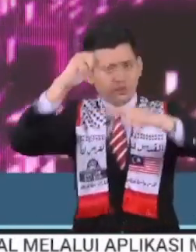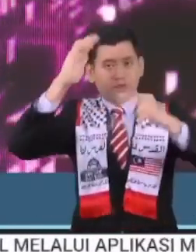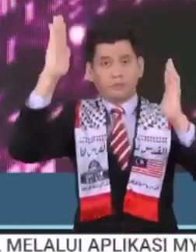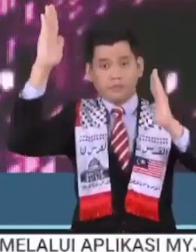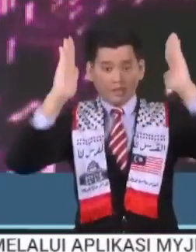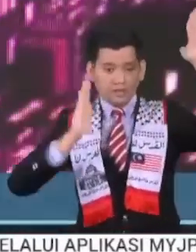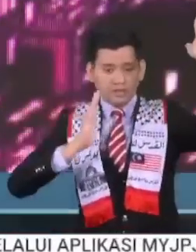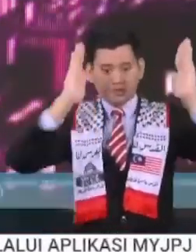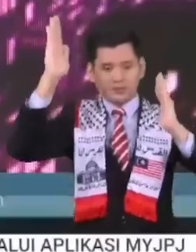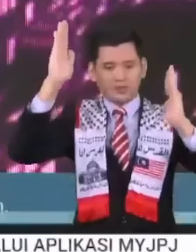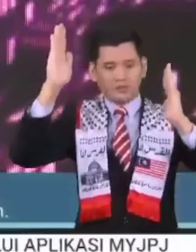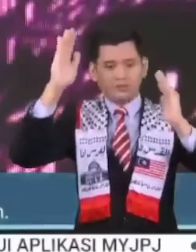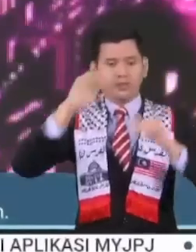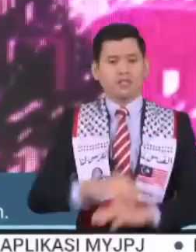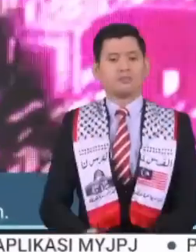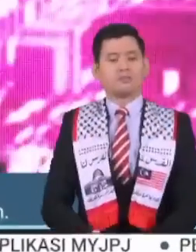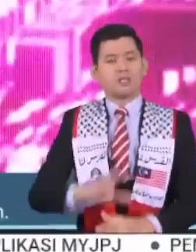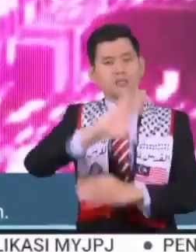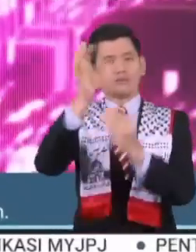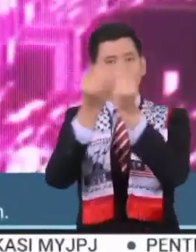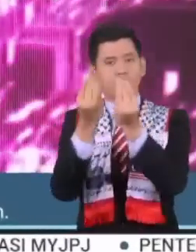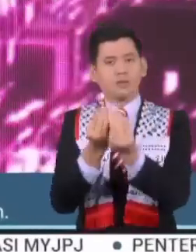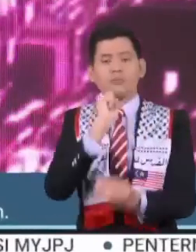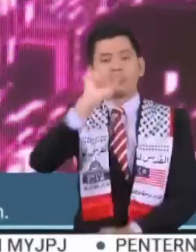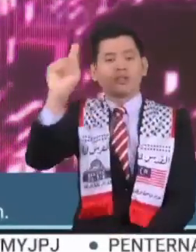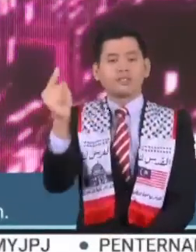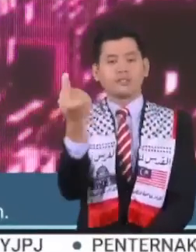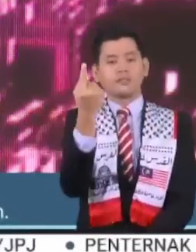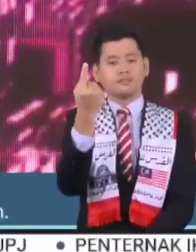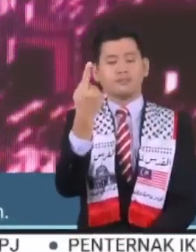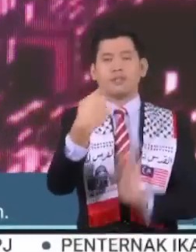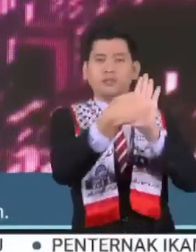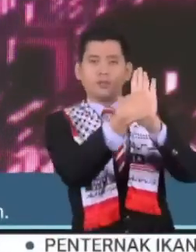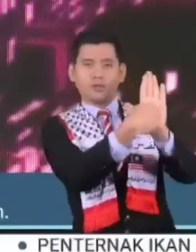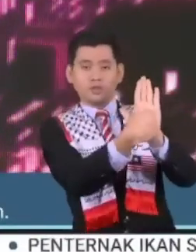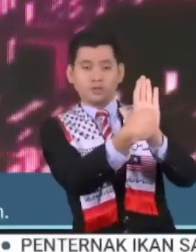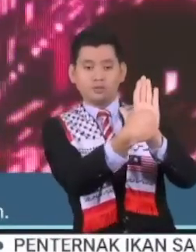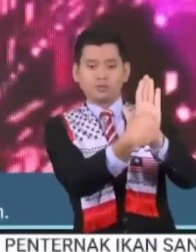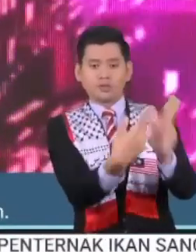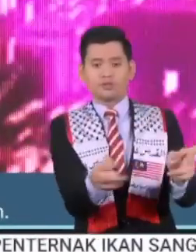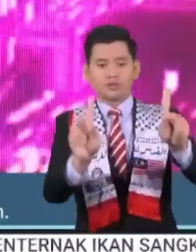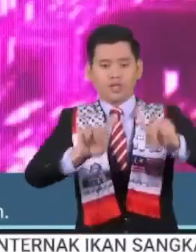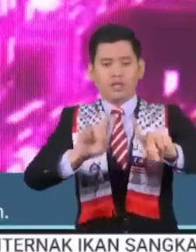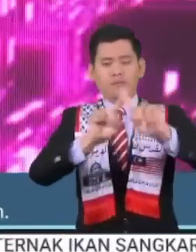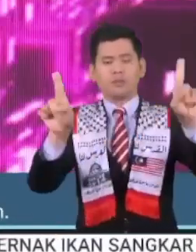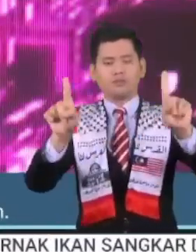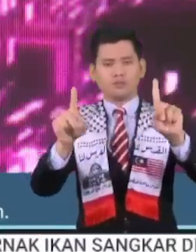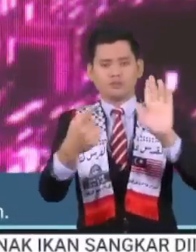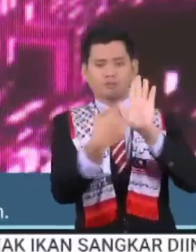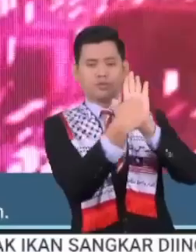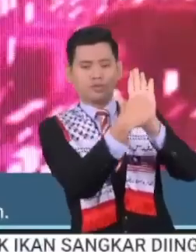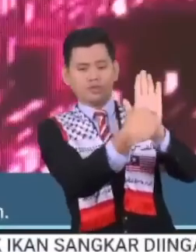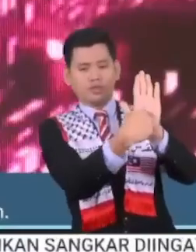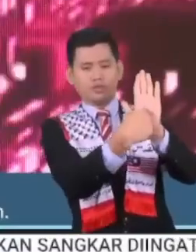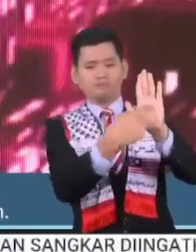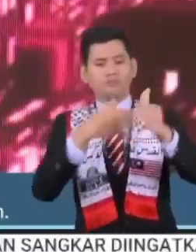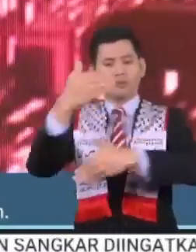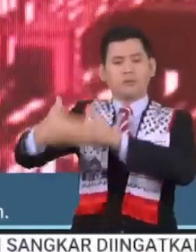These statistics not only symbolizes us as contracts, but also embody progress,